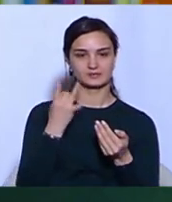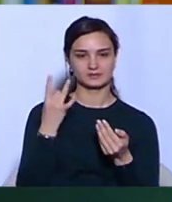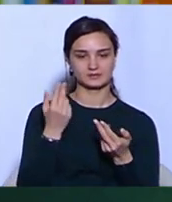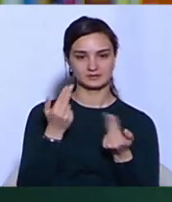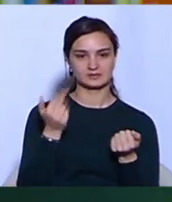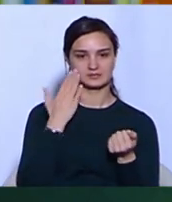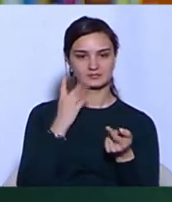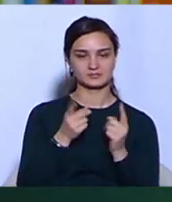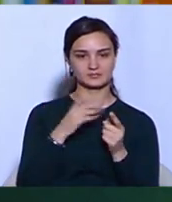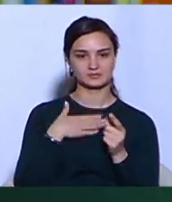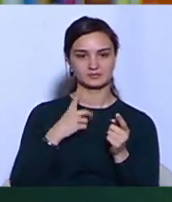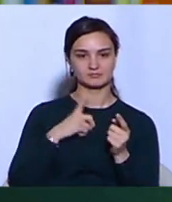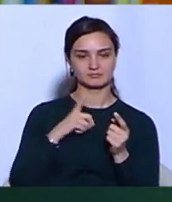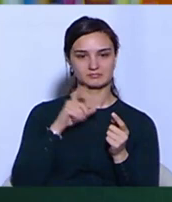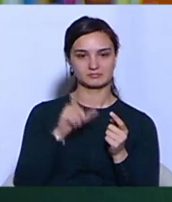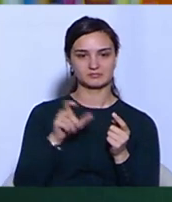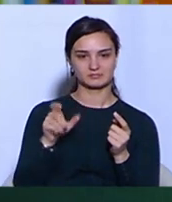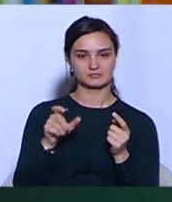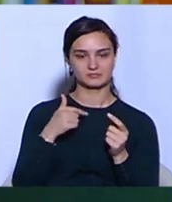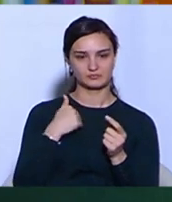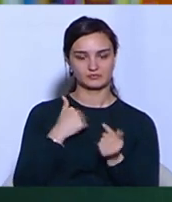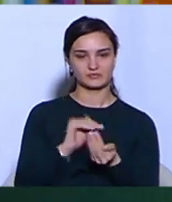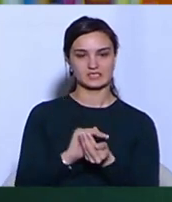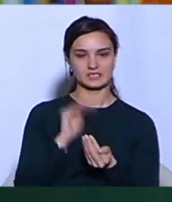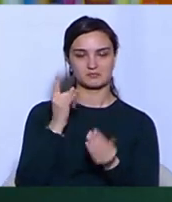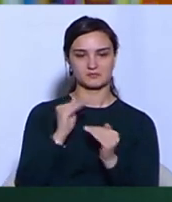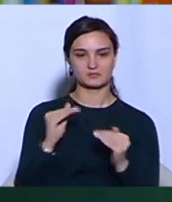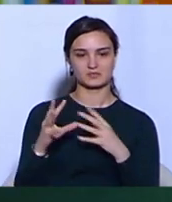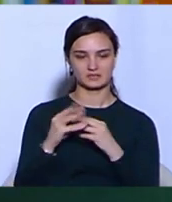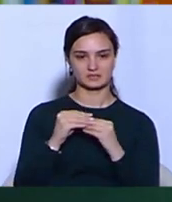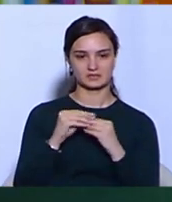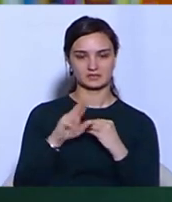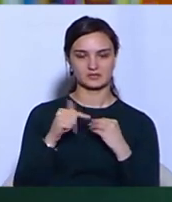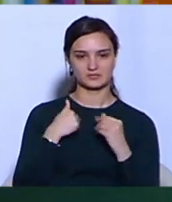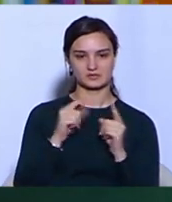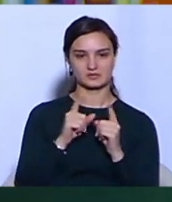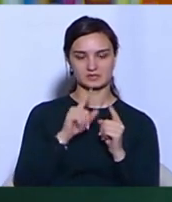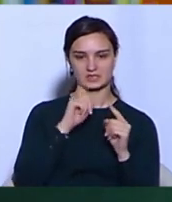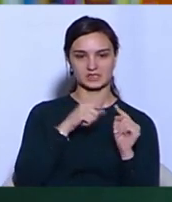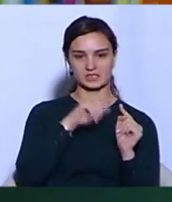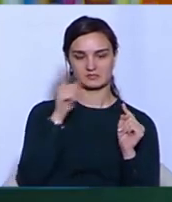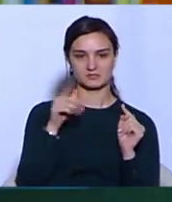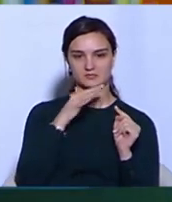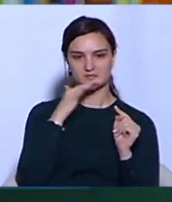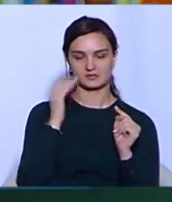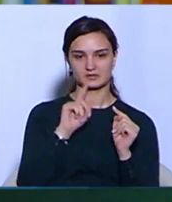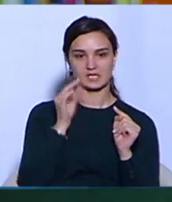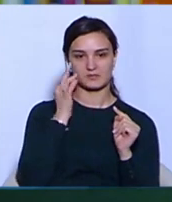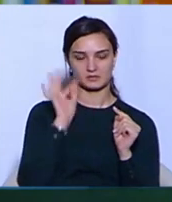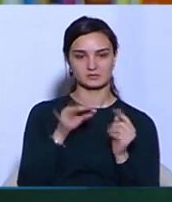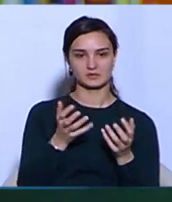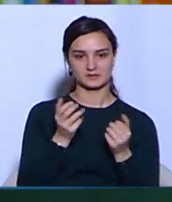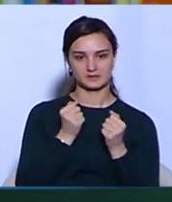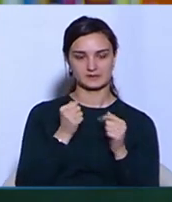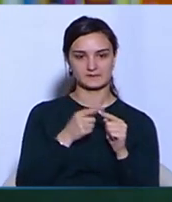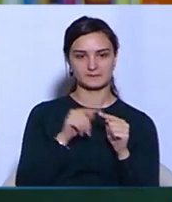ნამდვილად ჩვენ სპეციალისტები ვიზრდებით ბავშვებთან ერთად და ჩვენ წლიდან წლამდე გაცილებით მეტ გამოცდილებას